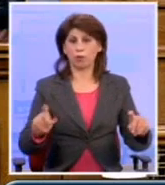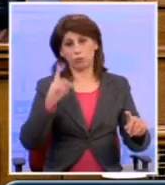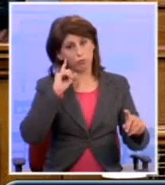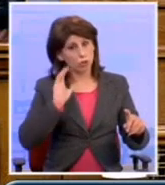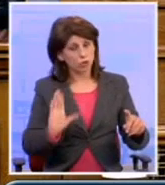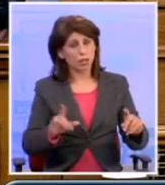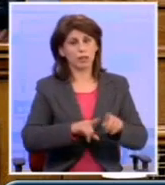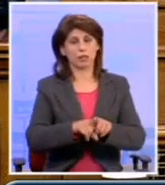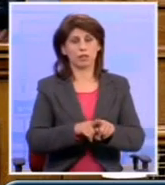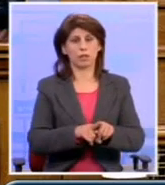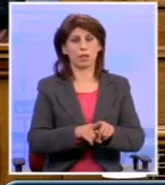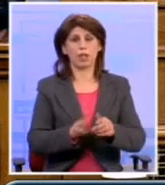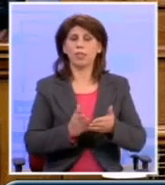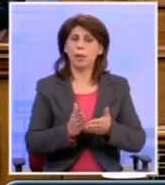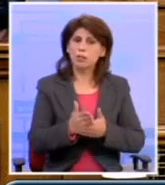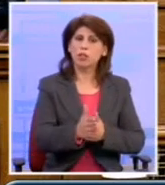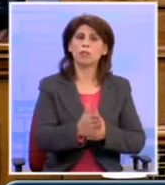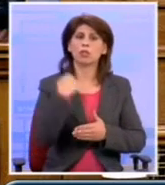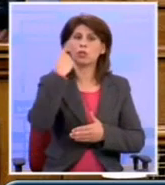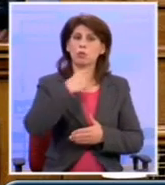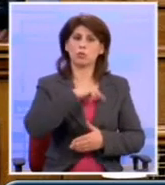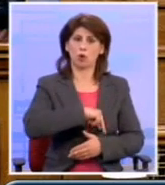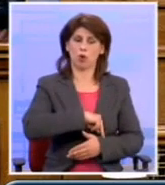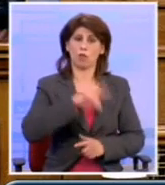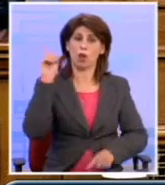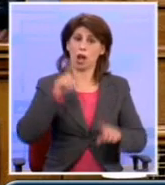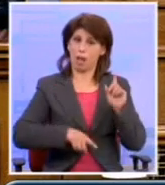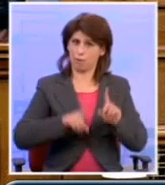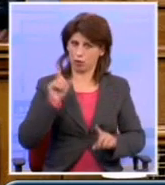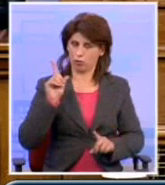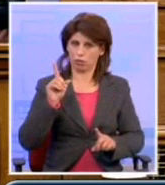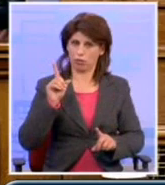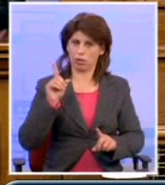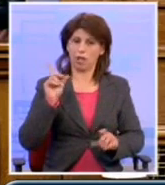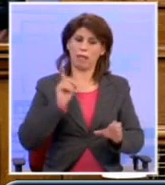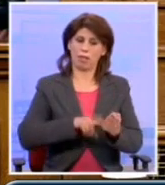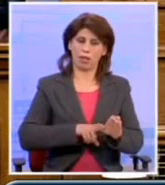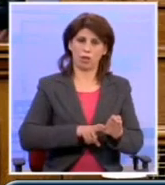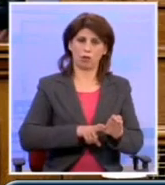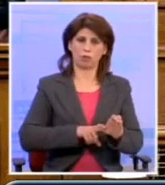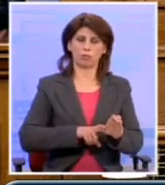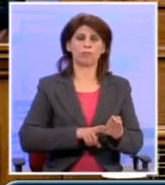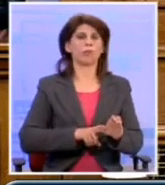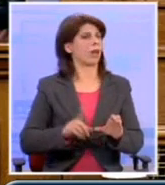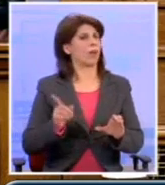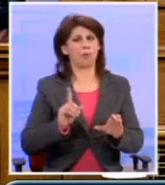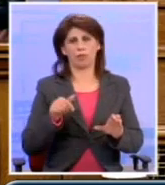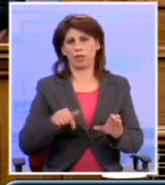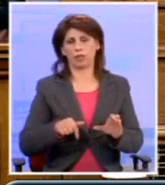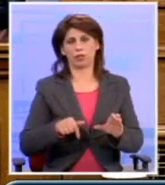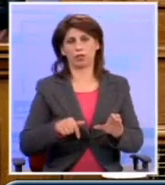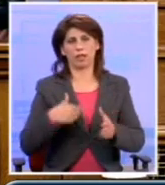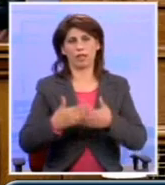ξέρετε, αφορά τη διαμεσολάβηση και το προσωπικό όφελος ορισμένων εταιριών, όπου δεν είναι πλέον